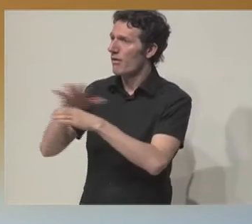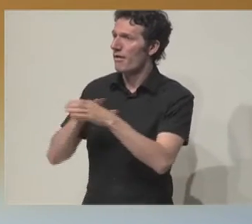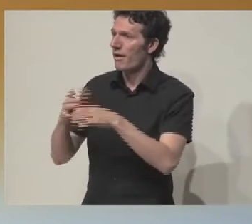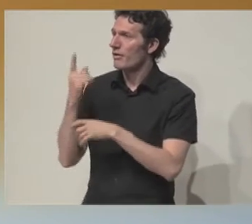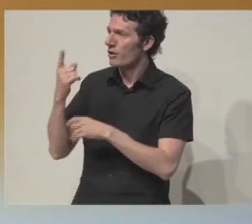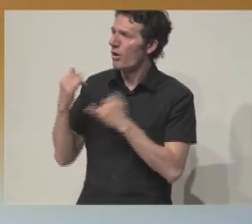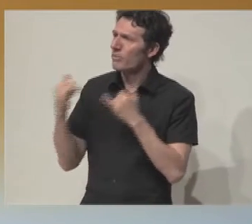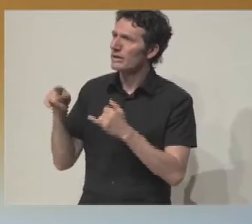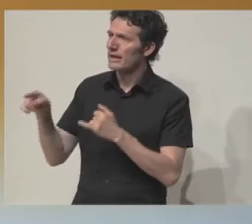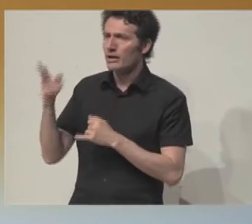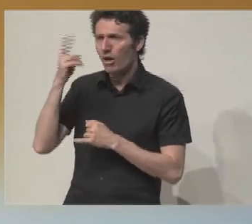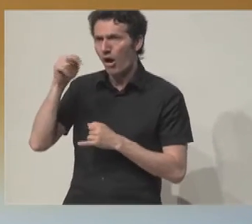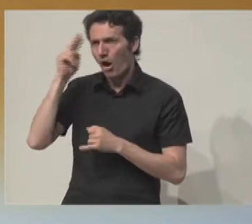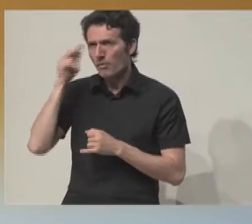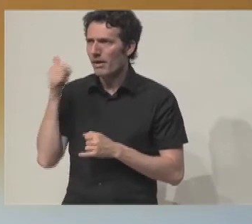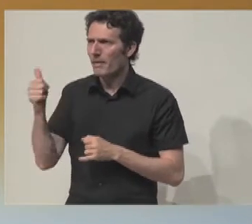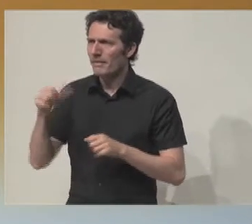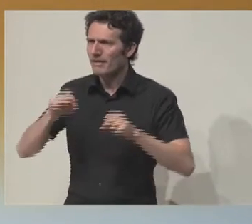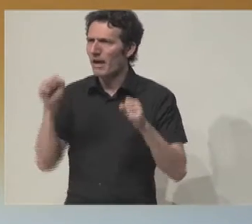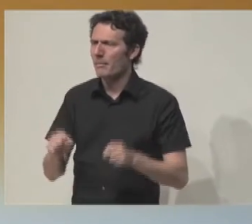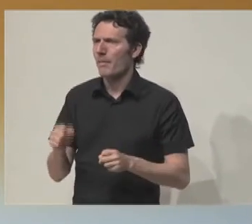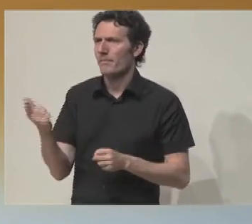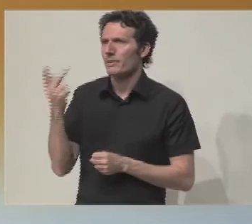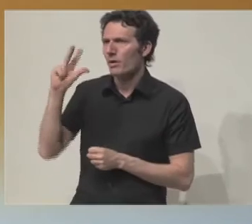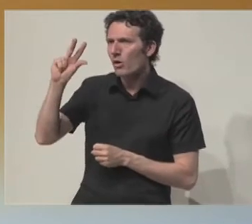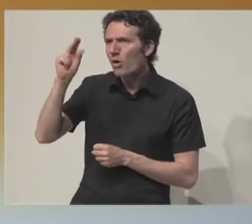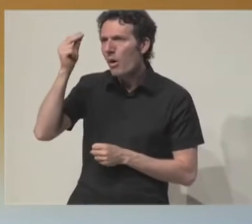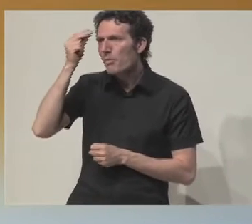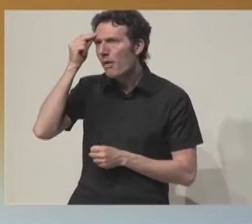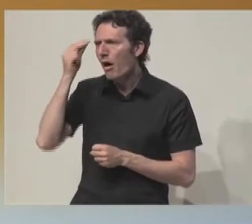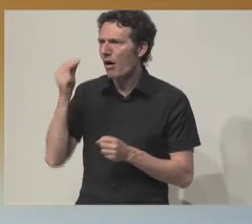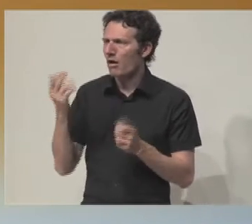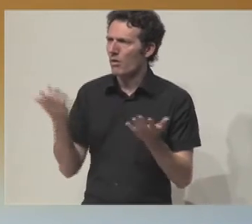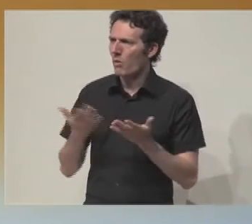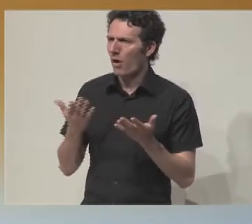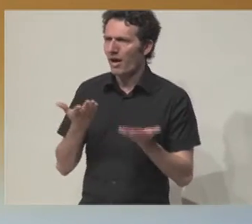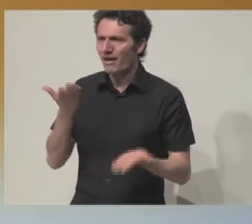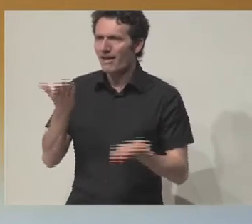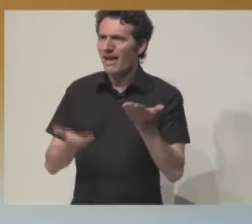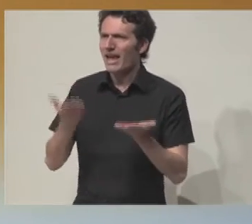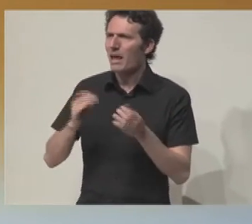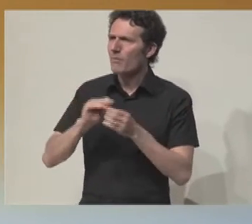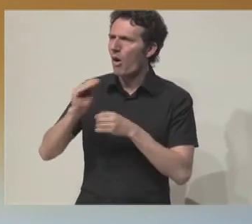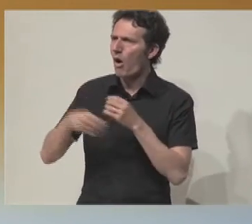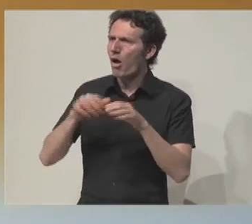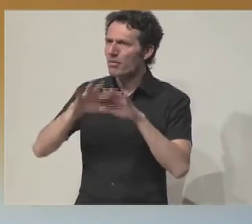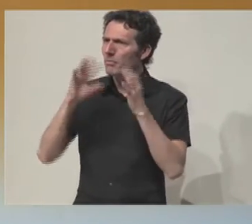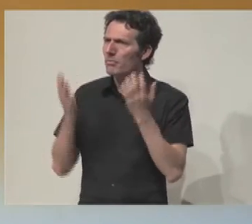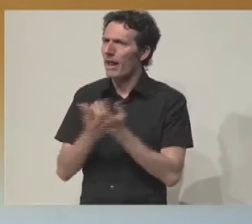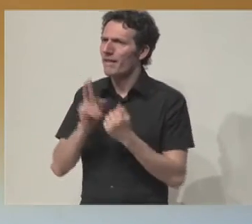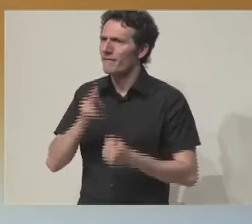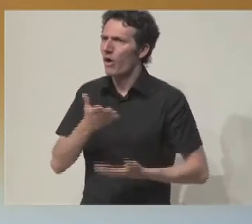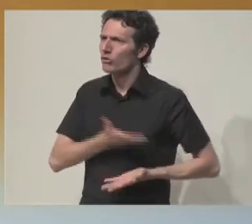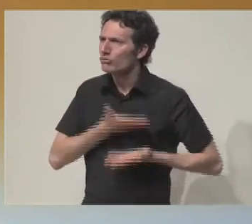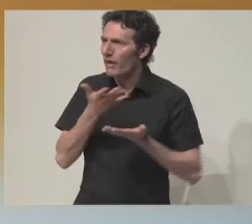puissance qui soit capable de comprendre que ce que l' équilibre de la planète suppose de générosité